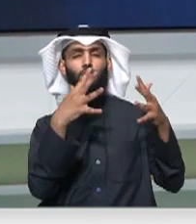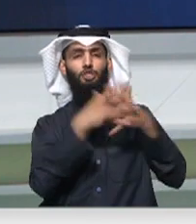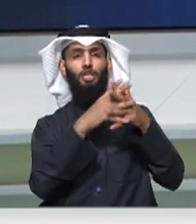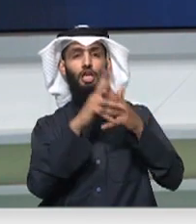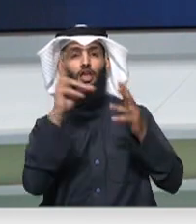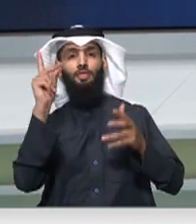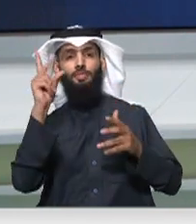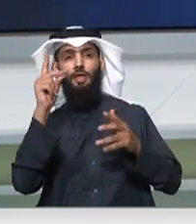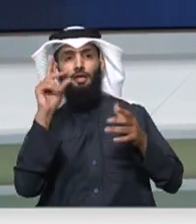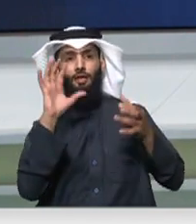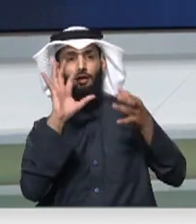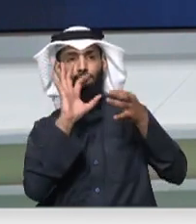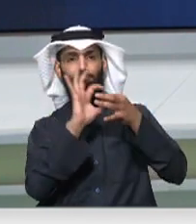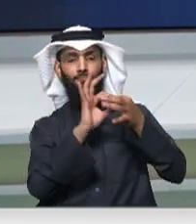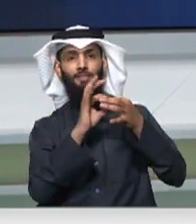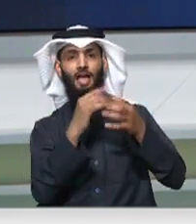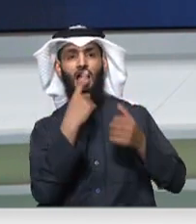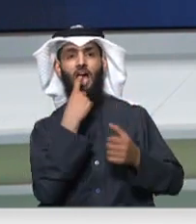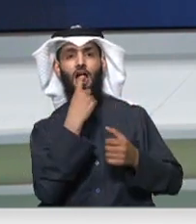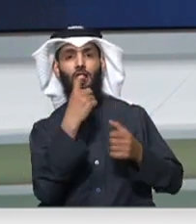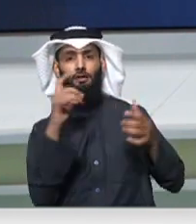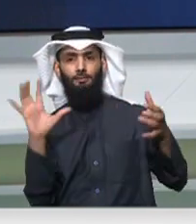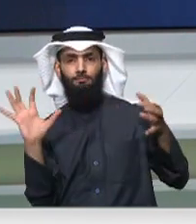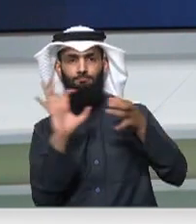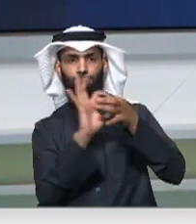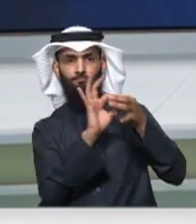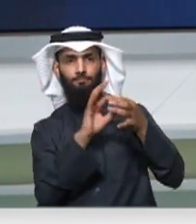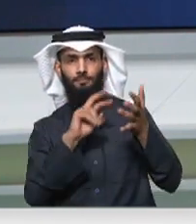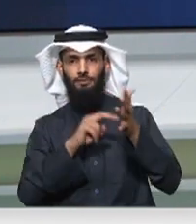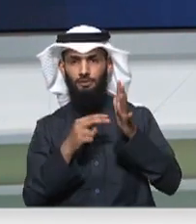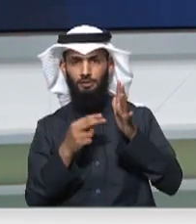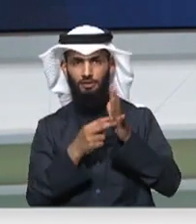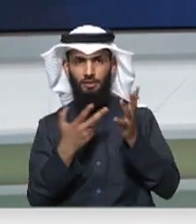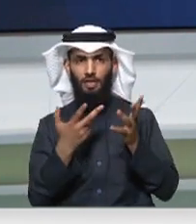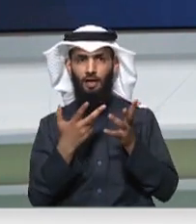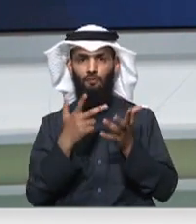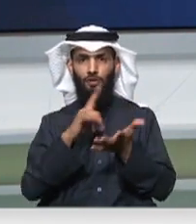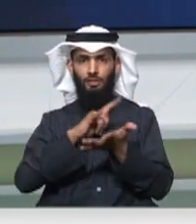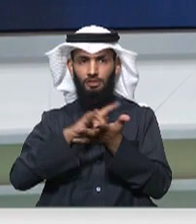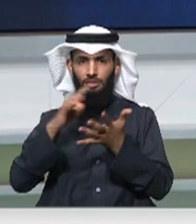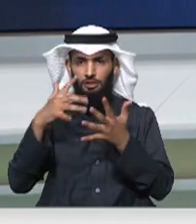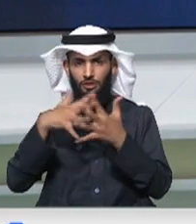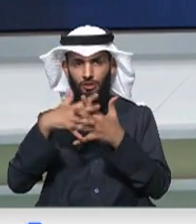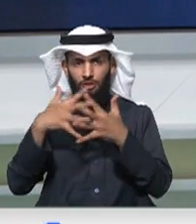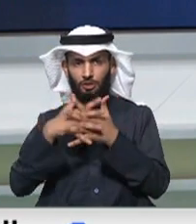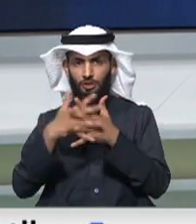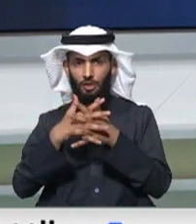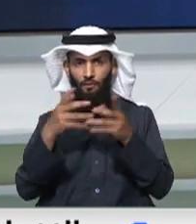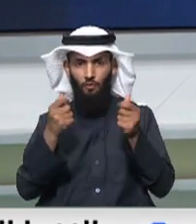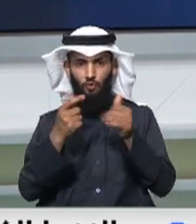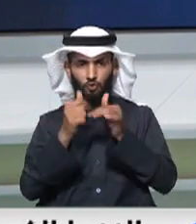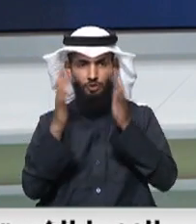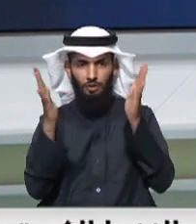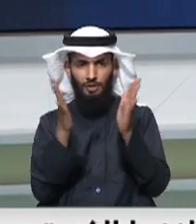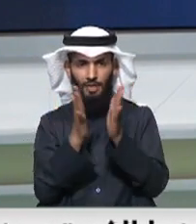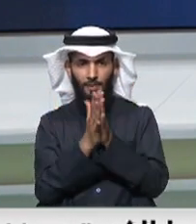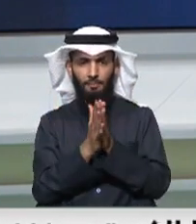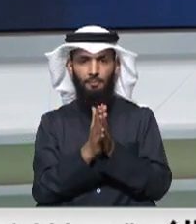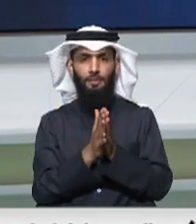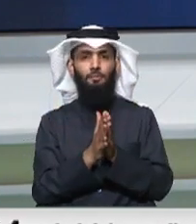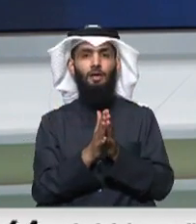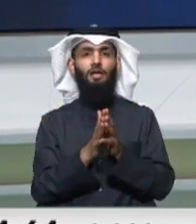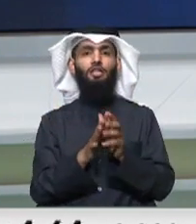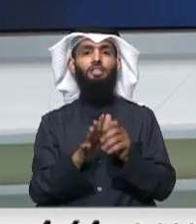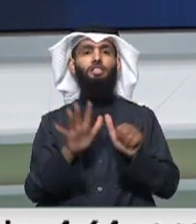السطحي ونظام الأرصاد على أطراف المدارج بتكلفة وصلت إلى أكثر من 6 ملايين دينار. تفاصيل أكثر